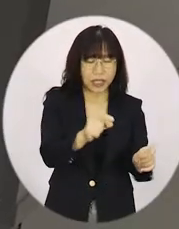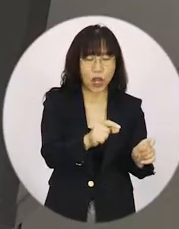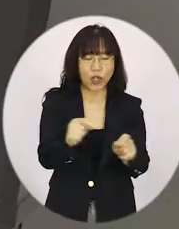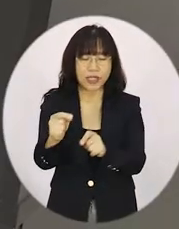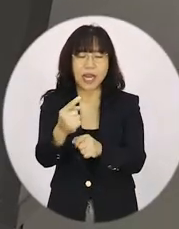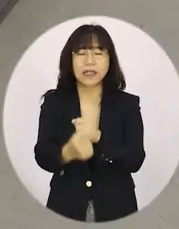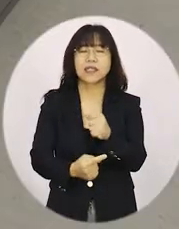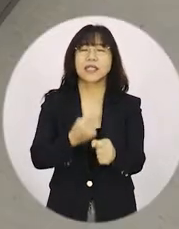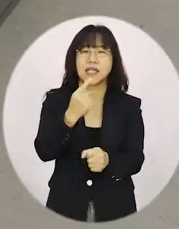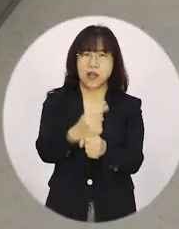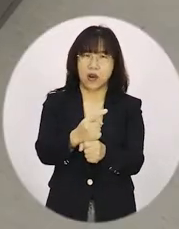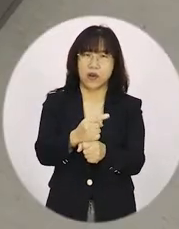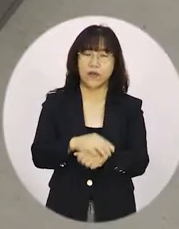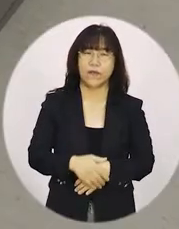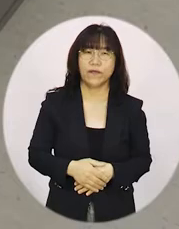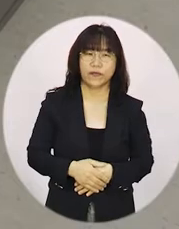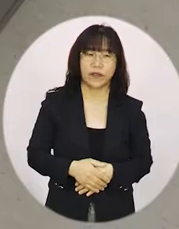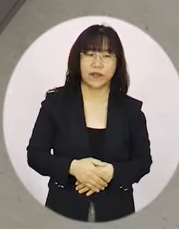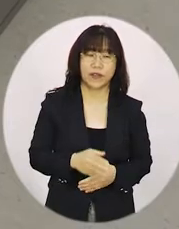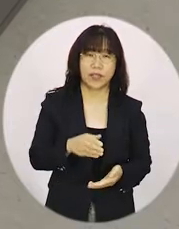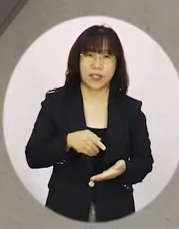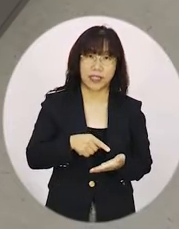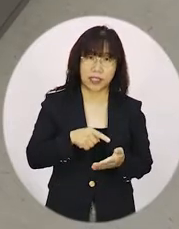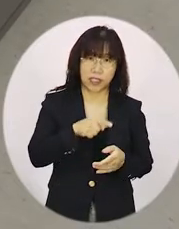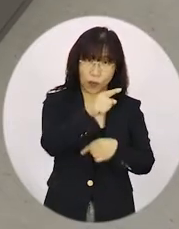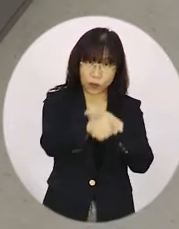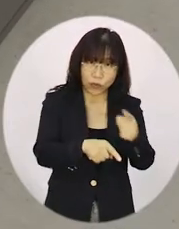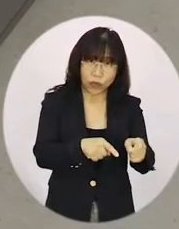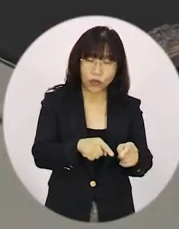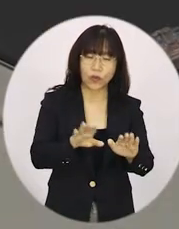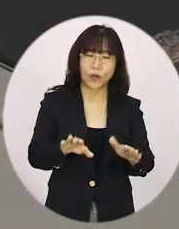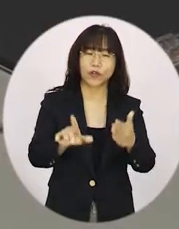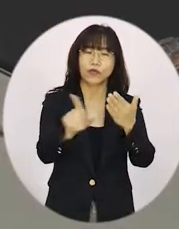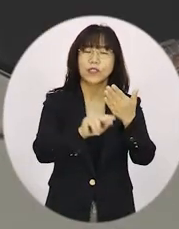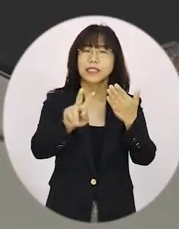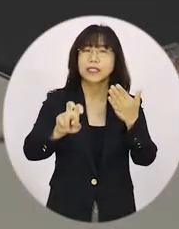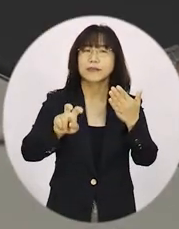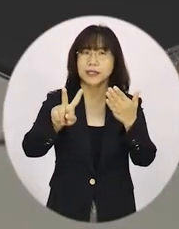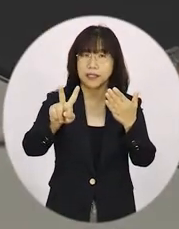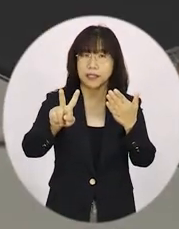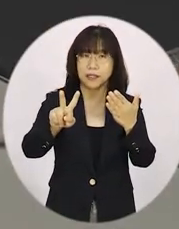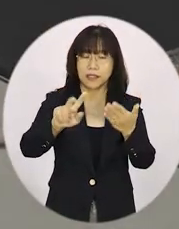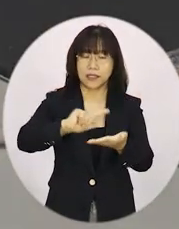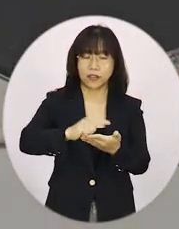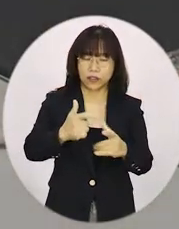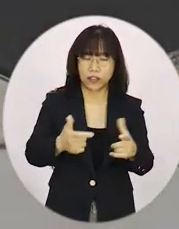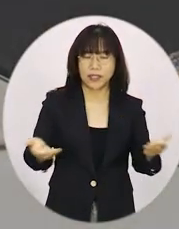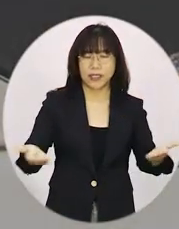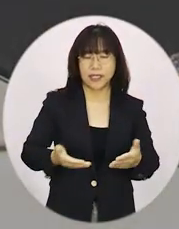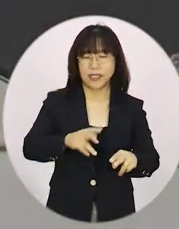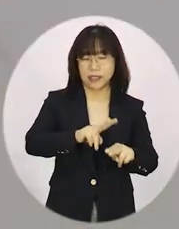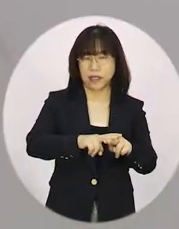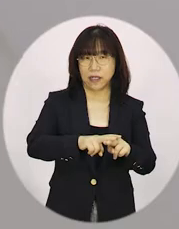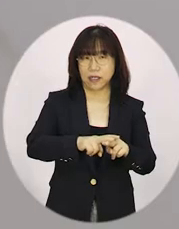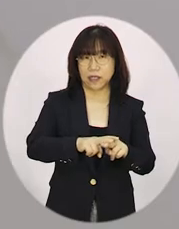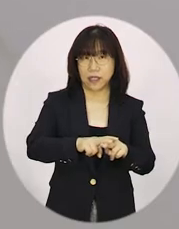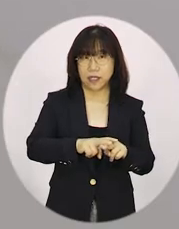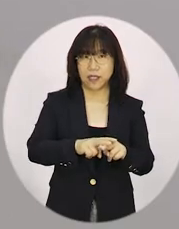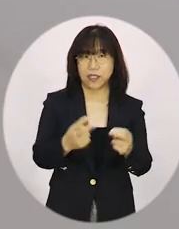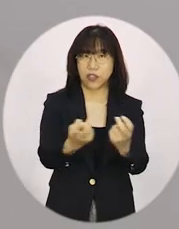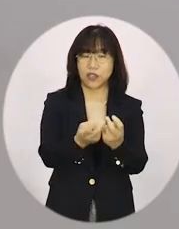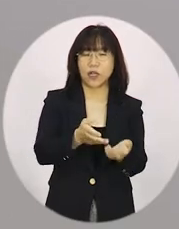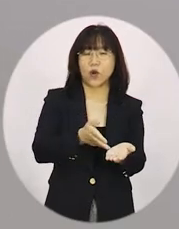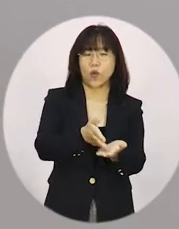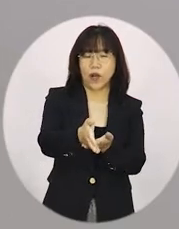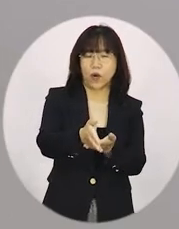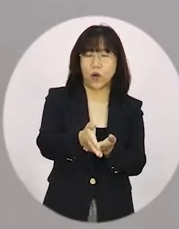최대 1년까지 연장 가능합니다. 접수는 오는 9월 22일까지 강서구 일자리 정책과로 관련